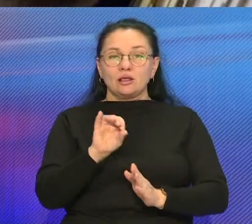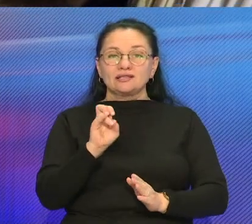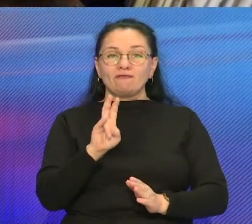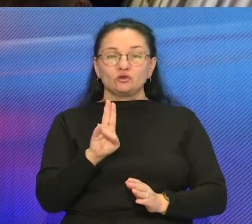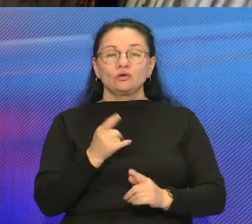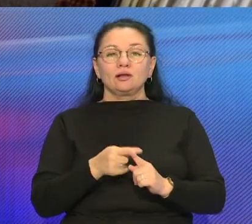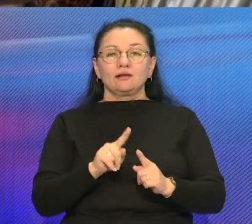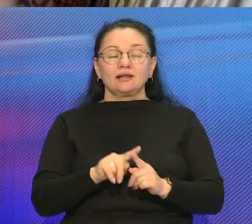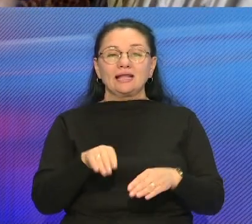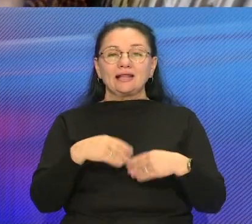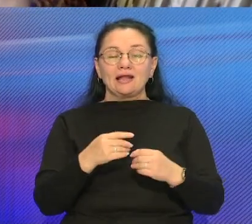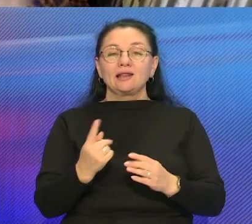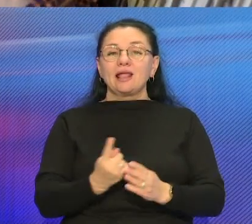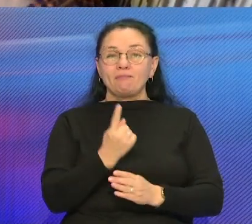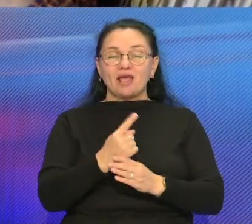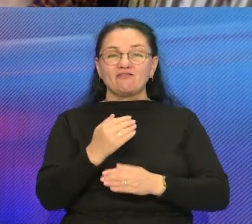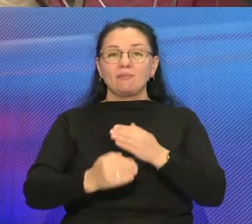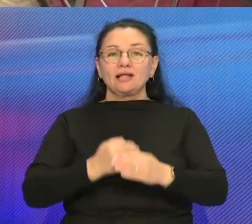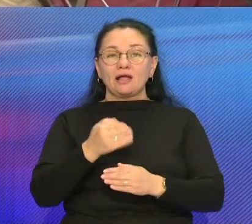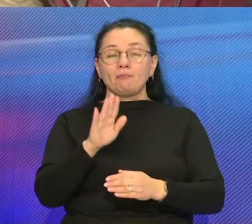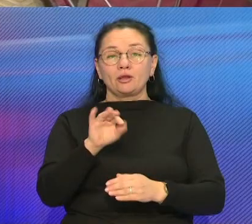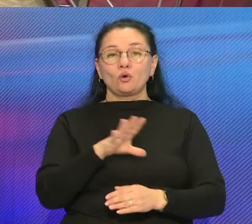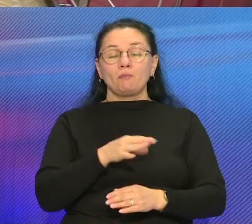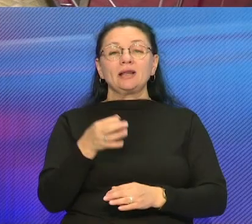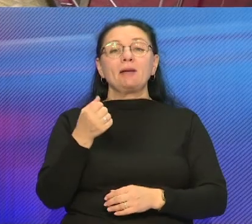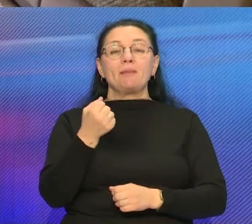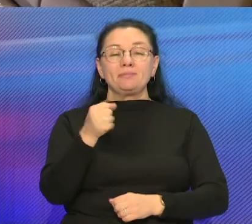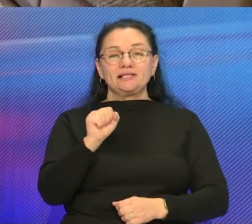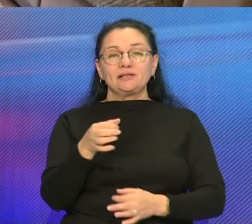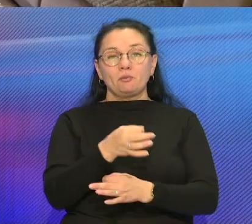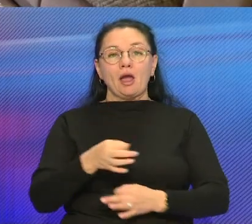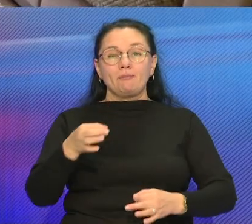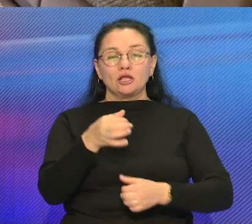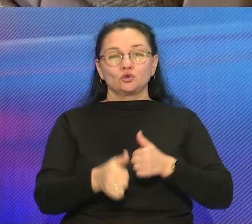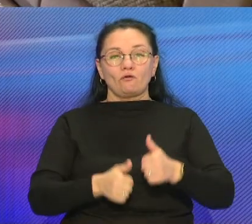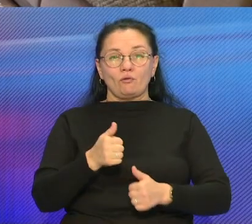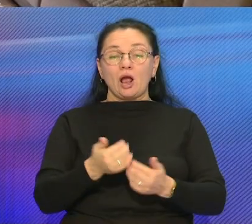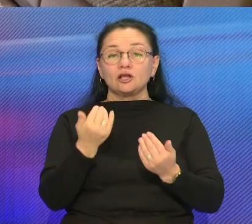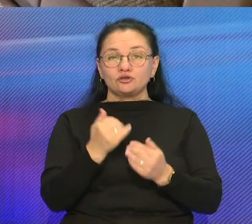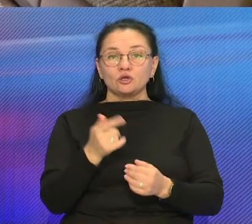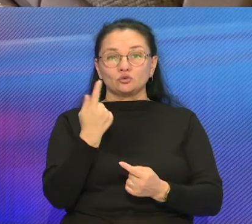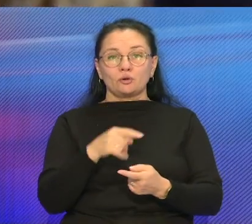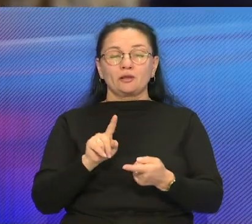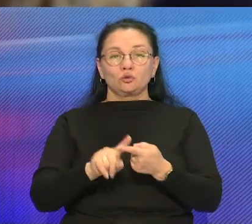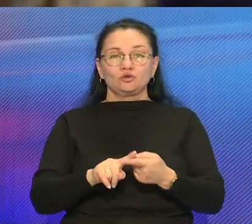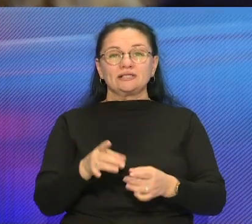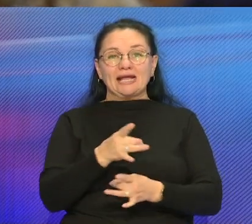мощнейшими на районном этапе, и после стали переможцами областного. Теперь их туются до республиканского финала.